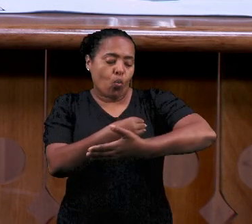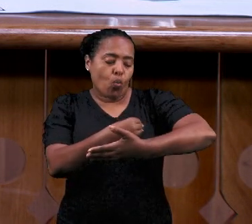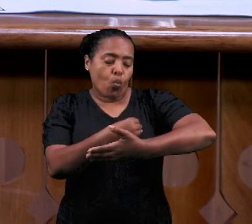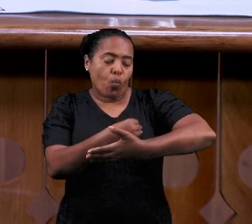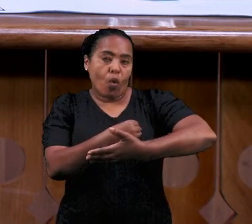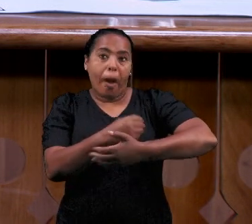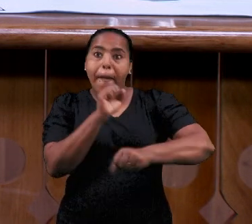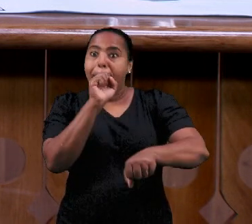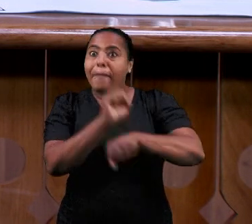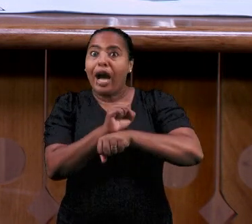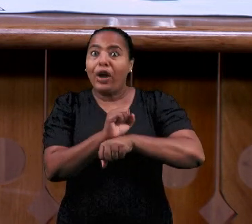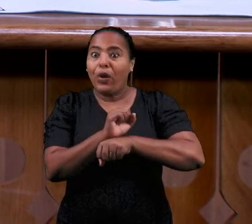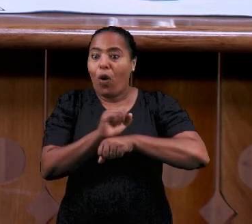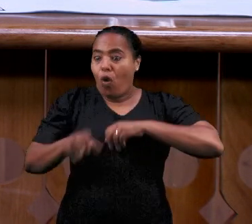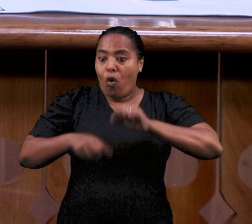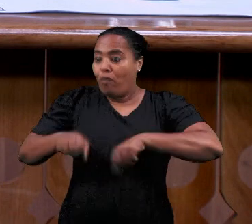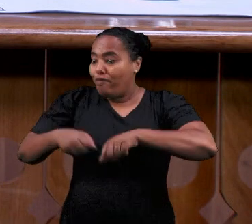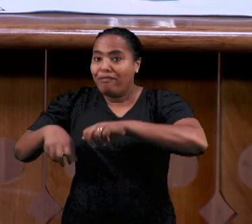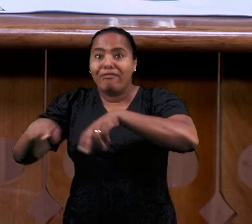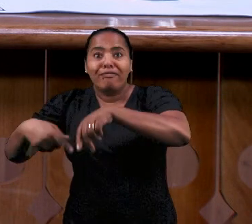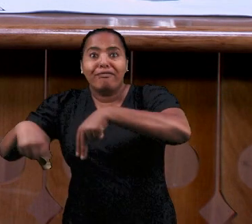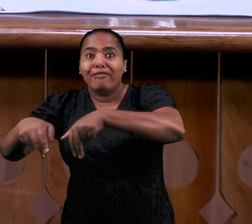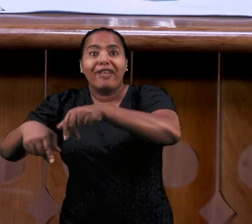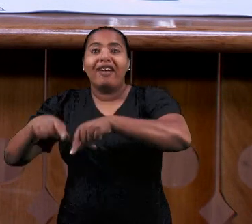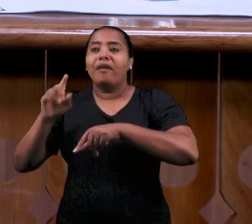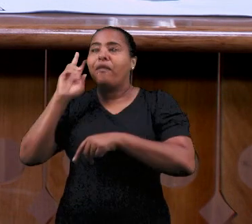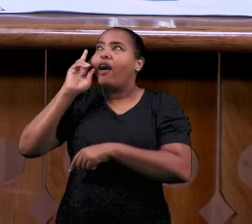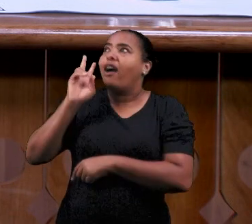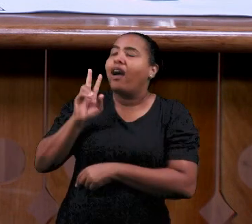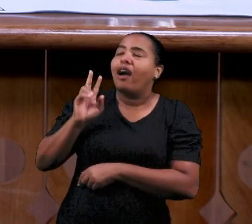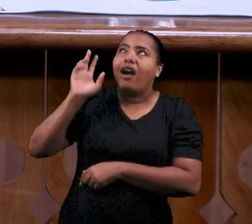donner le biberon à son enfant. Il a laissé